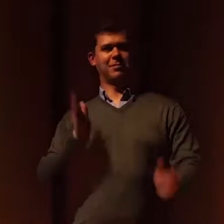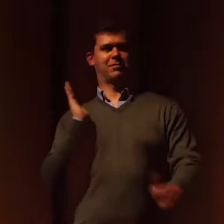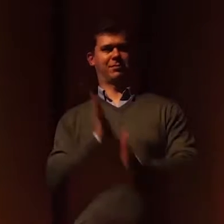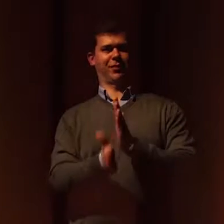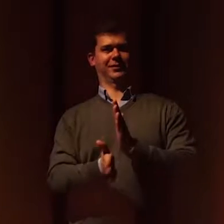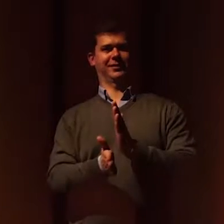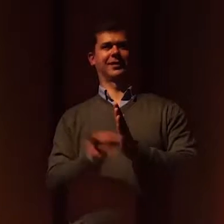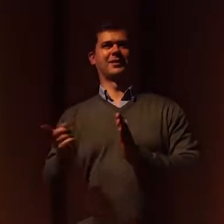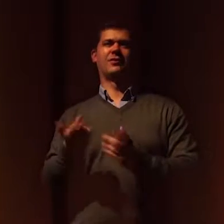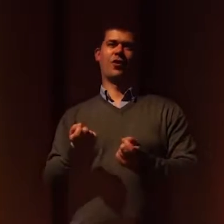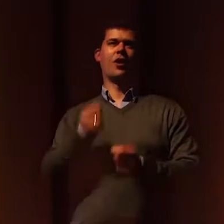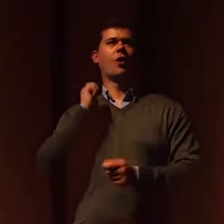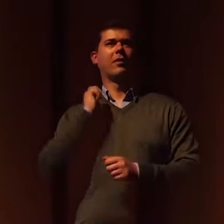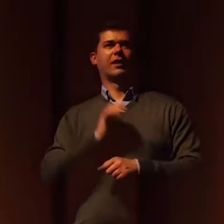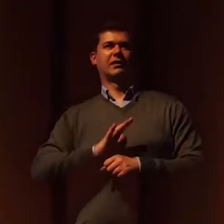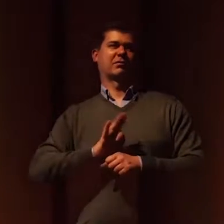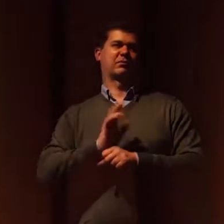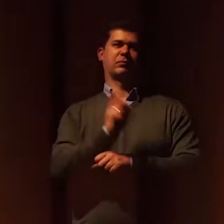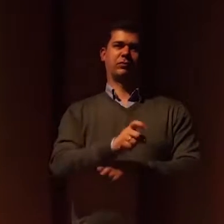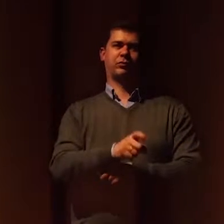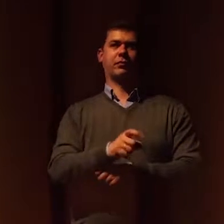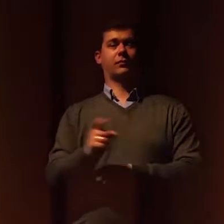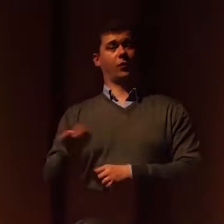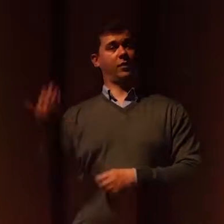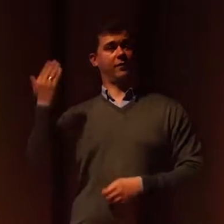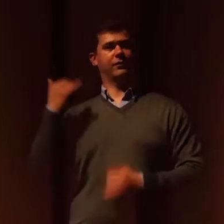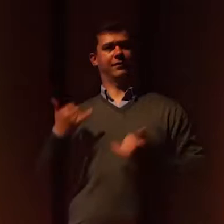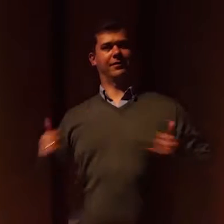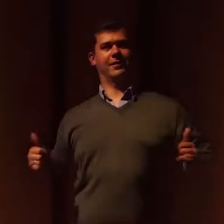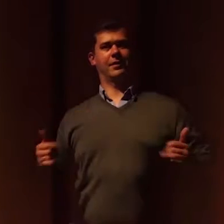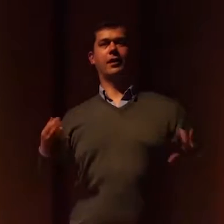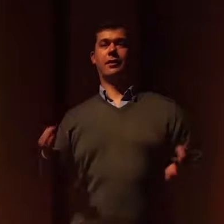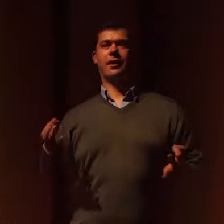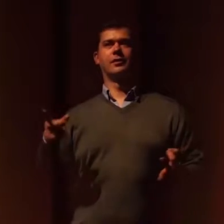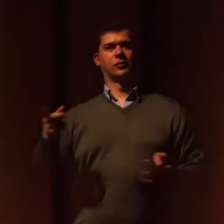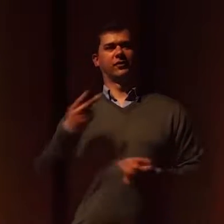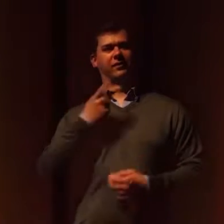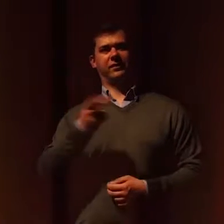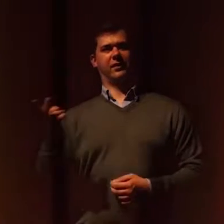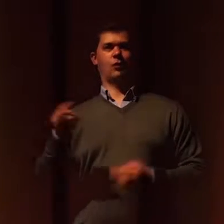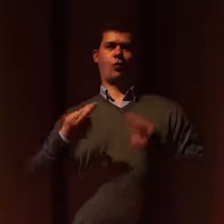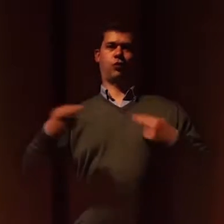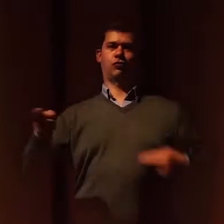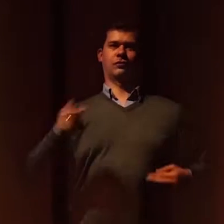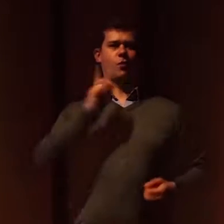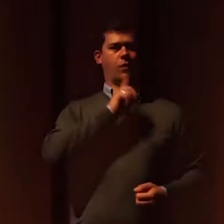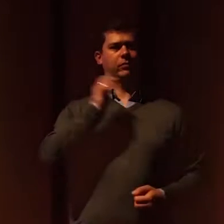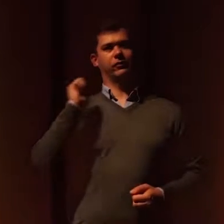do kobiet ignorowanie kobiet może nie jest teraz tak całkowite jak kiedyś ale ci jest to bardzo wyraźna